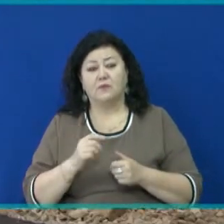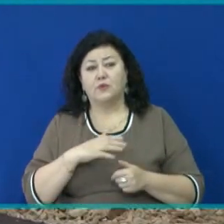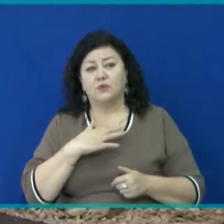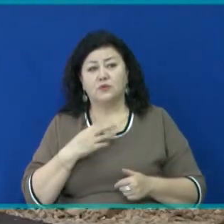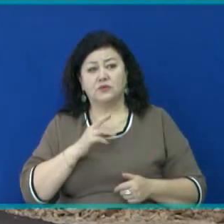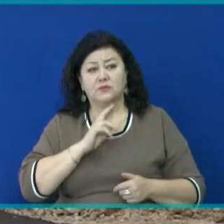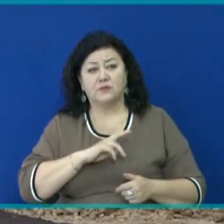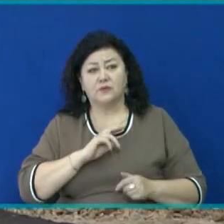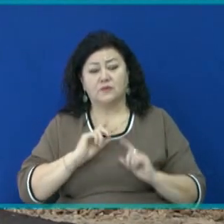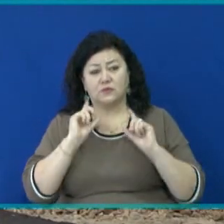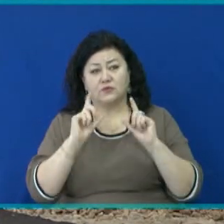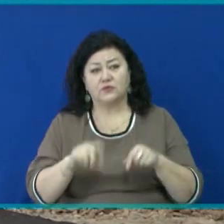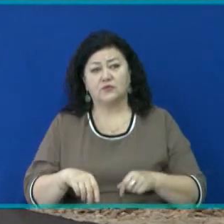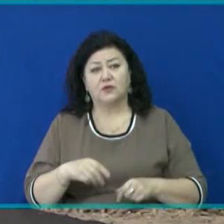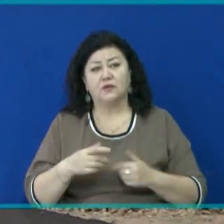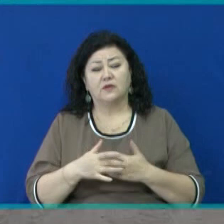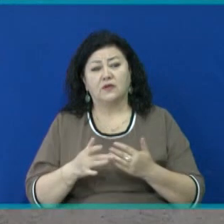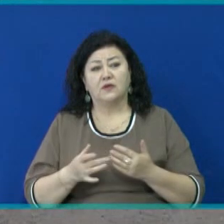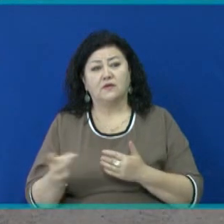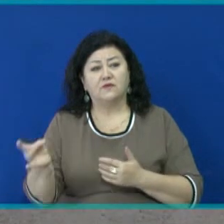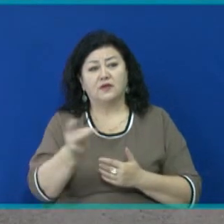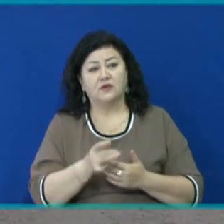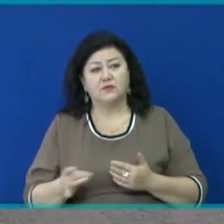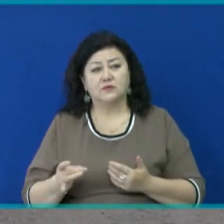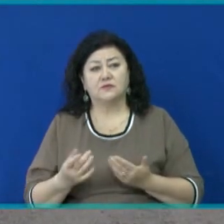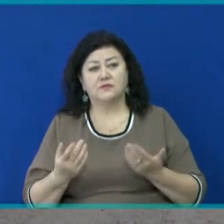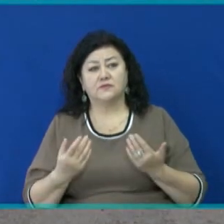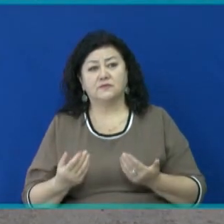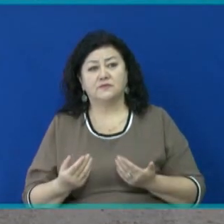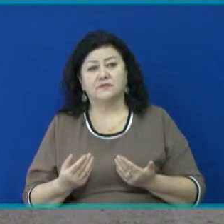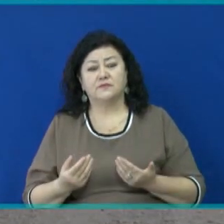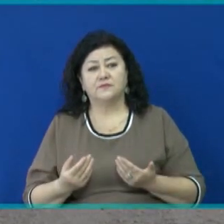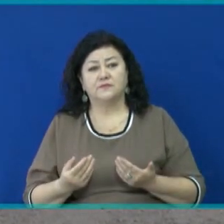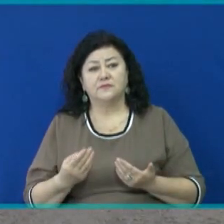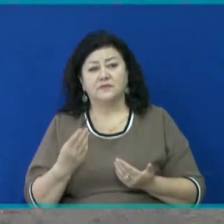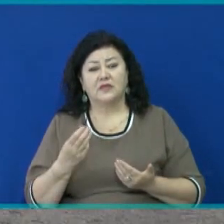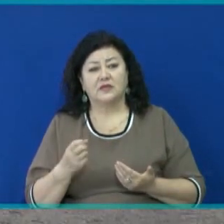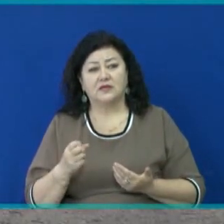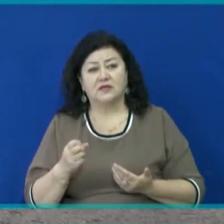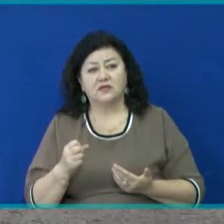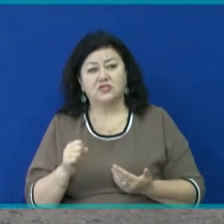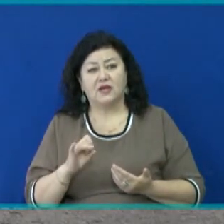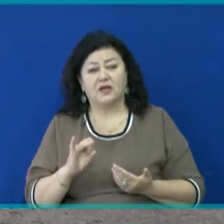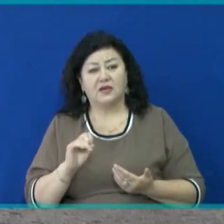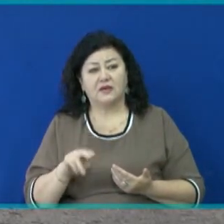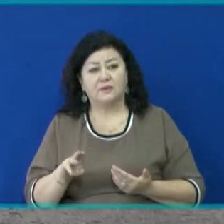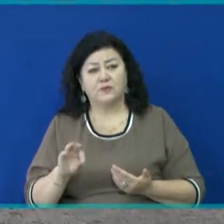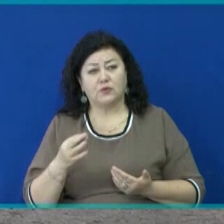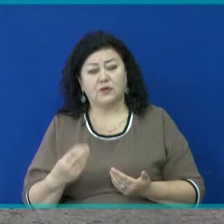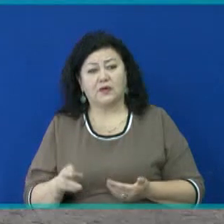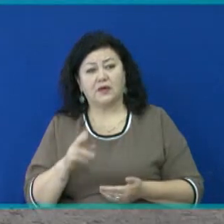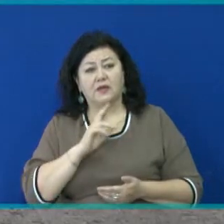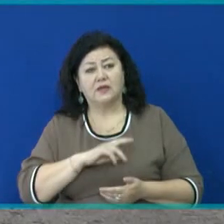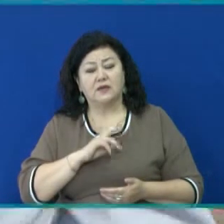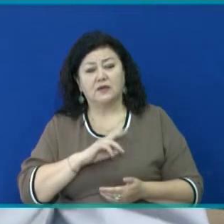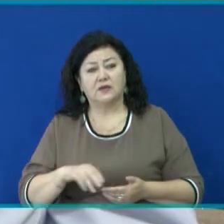Қазір асфальт төсеу жұмыстары толық аяқталған, жол жиегіне құмтас төселіп жатыр. Мұндағы халық енді еш кедергісіз діттеген жерімізге жете аламыз